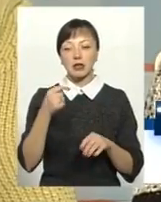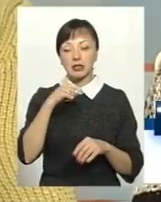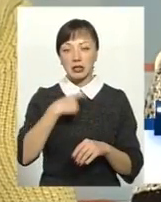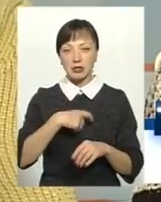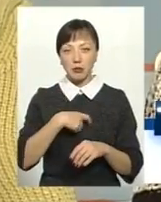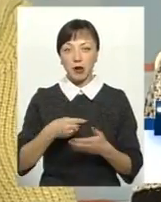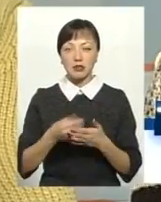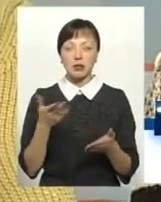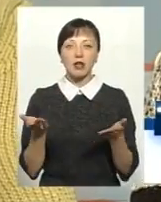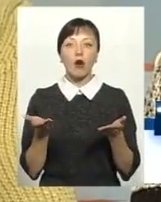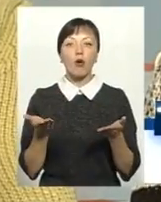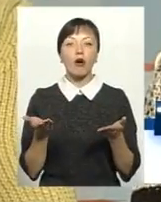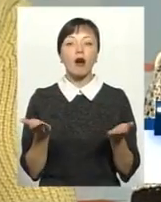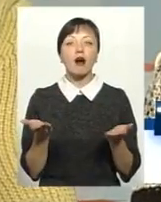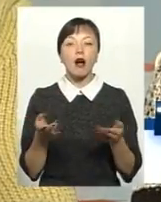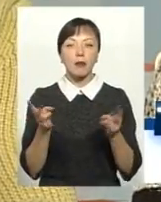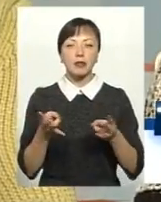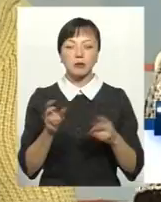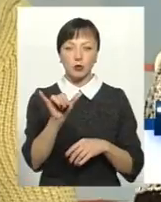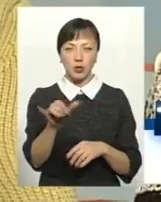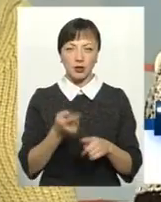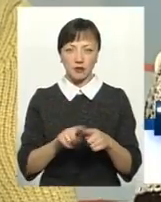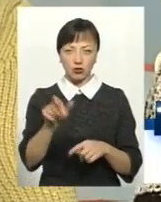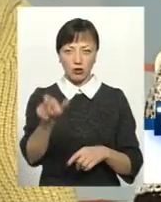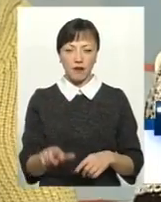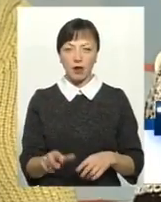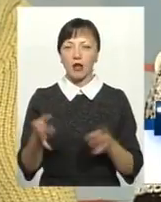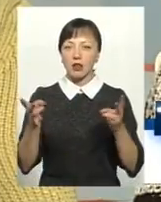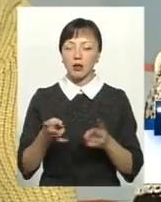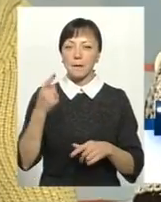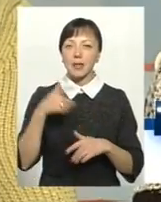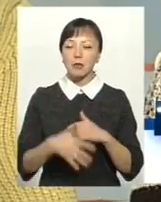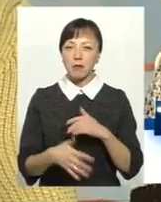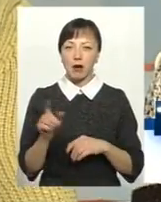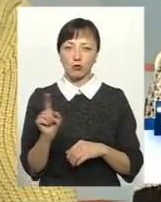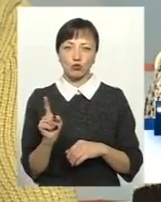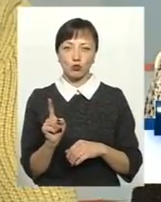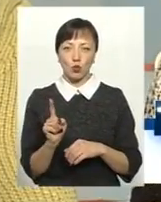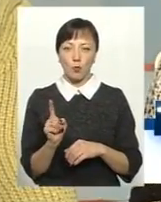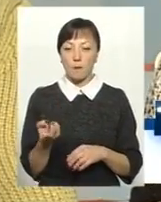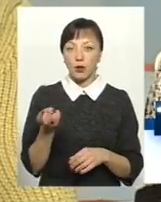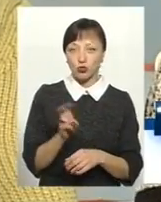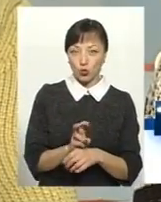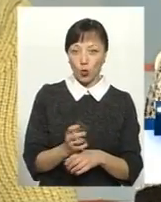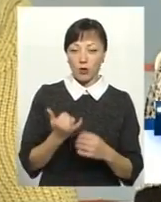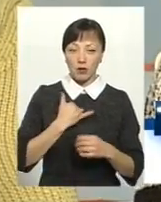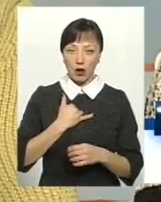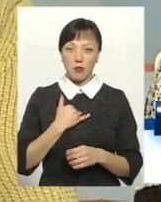оценить, какая же потребность есть у этого человека. Нам нужно понимать, что пришел